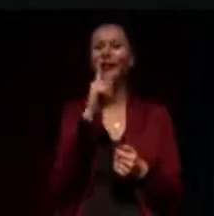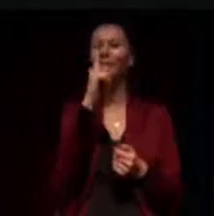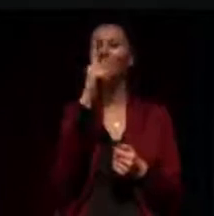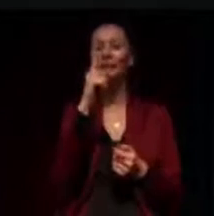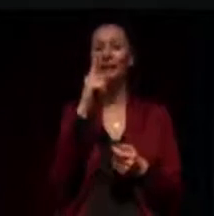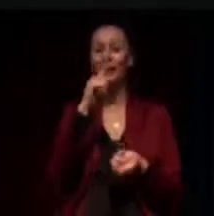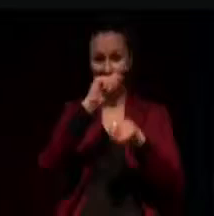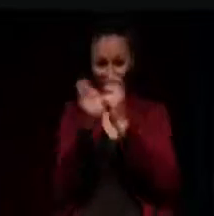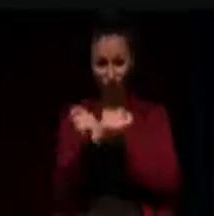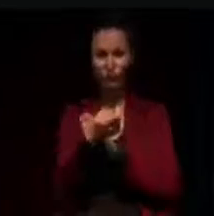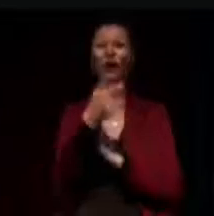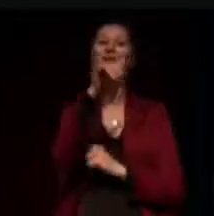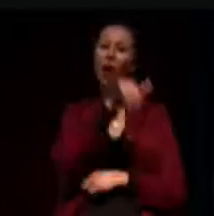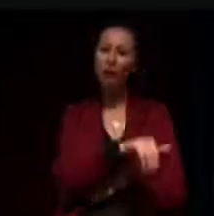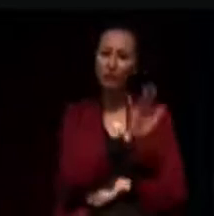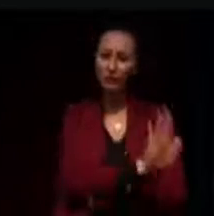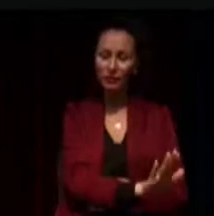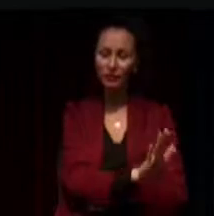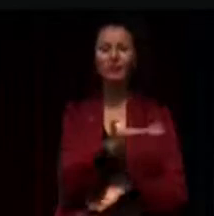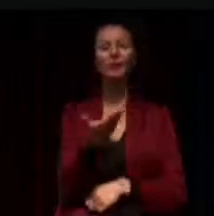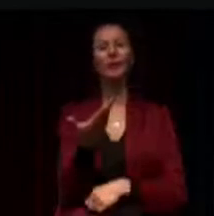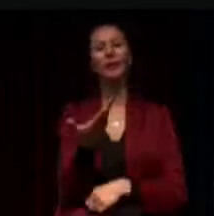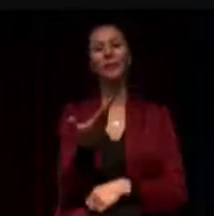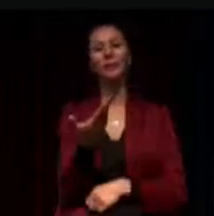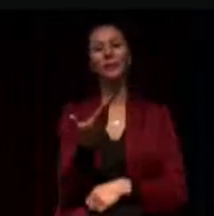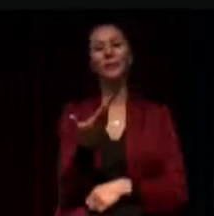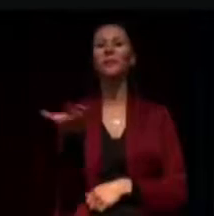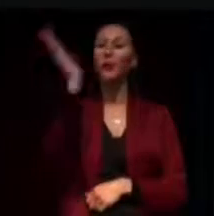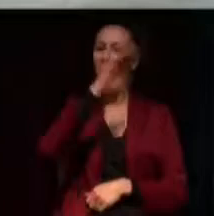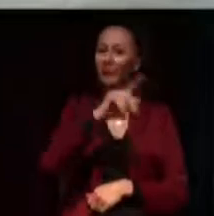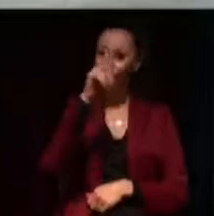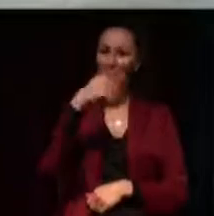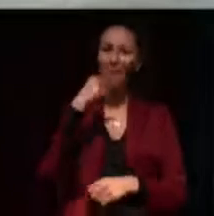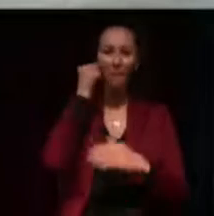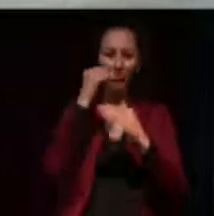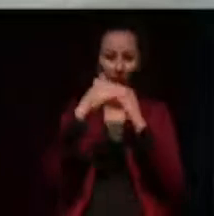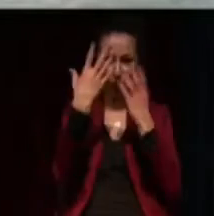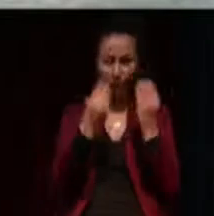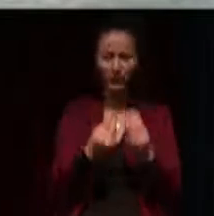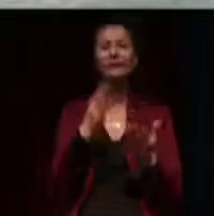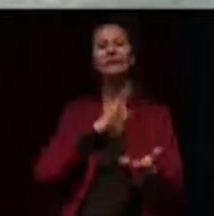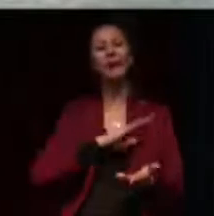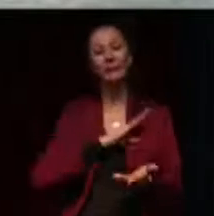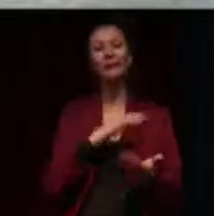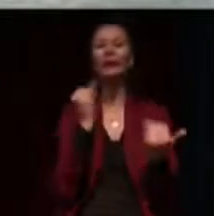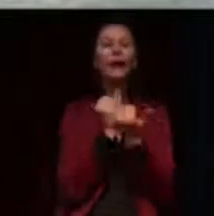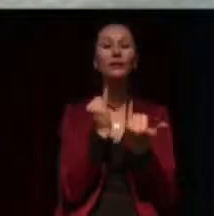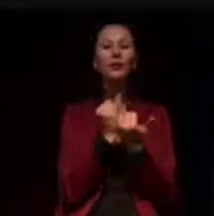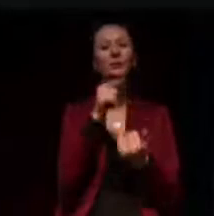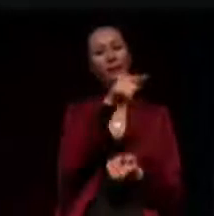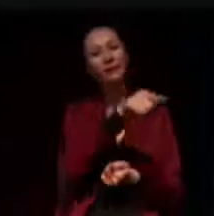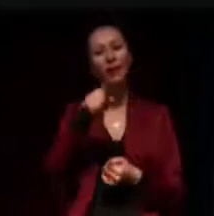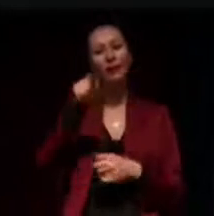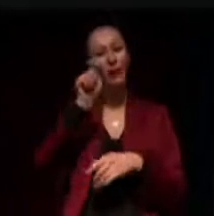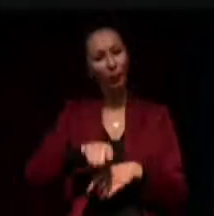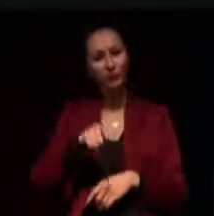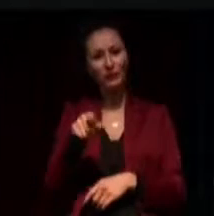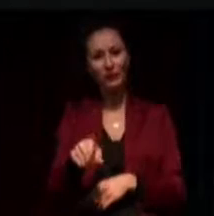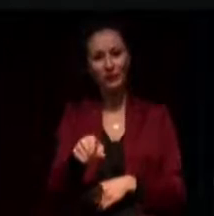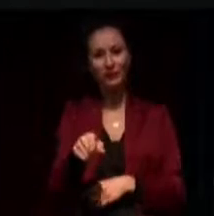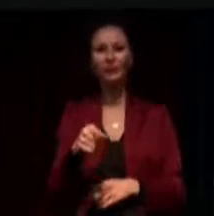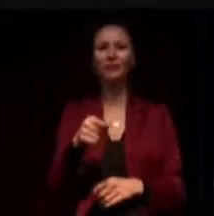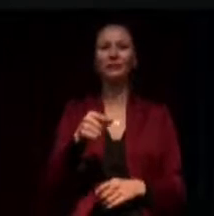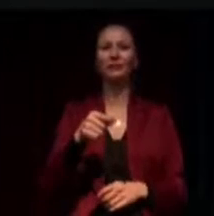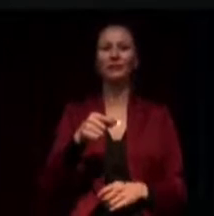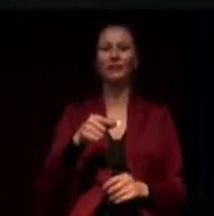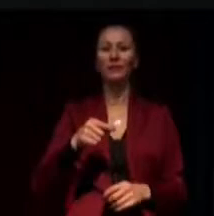değiştiriyorsak haklısınız. Buğra Gökçe'yi alacak başka birini getiriyorsanız dertinizsiniz. Kardeşim siz de bunu yaptınız. Buğra